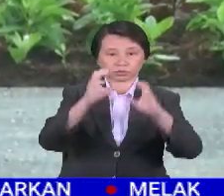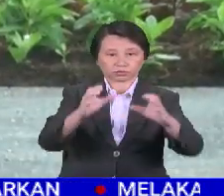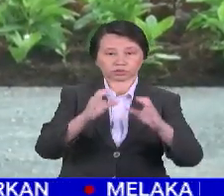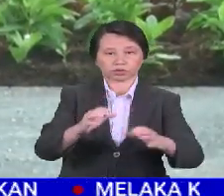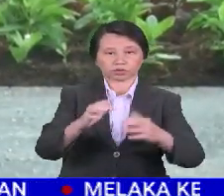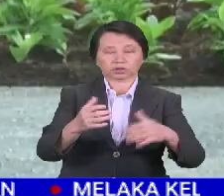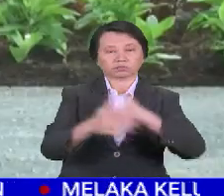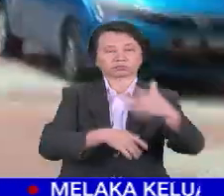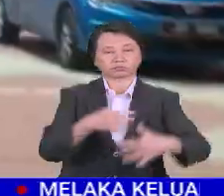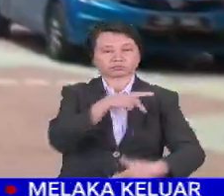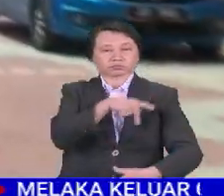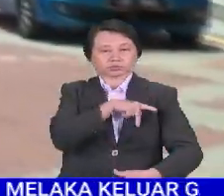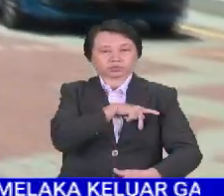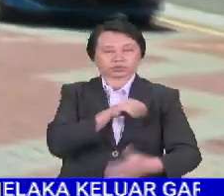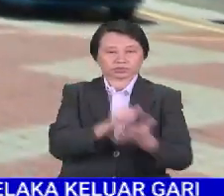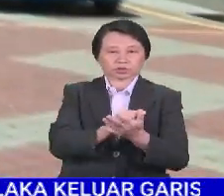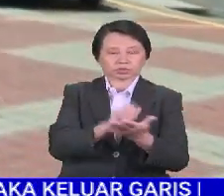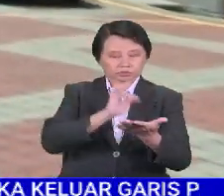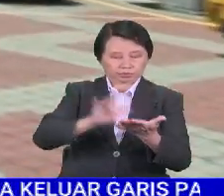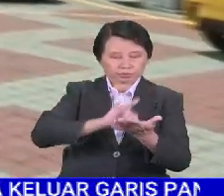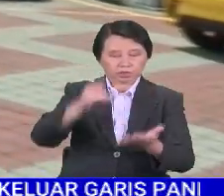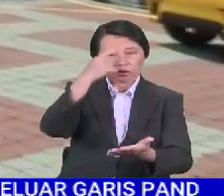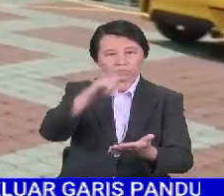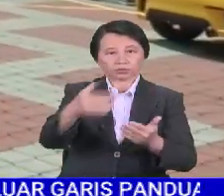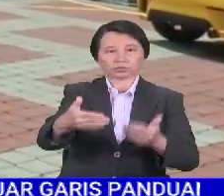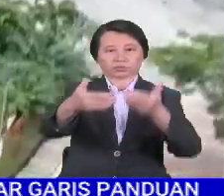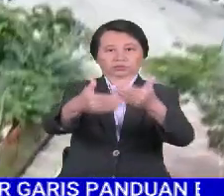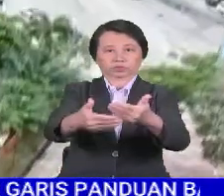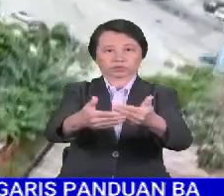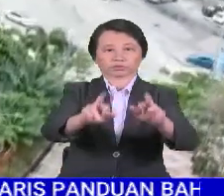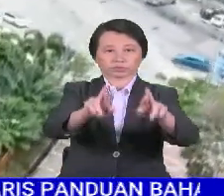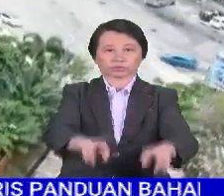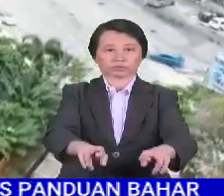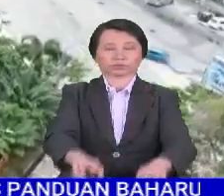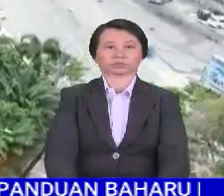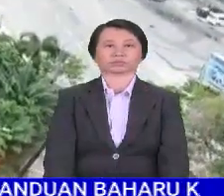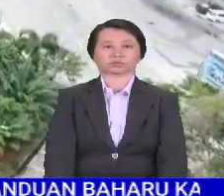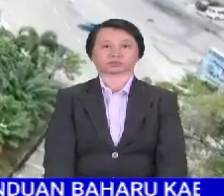pendekatan sentuhan pribadi dan media sosial bagi mendekati pengundi.